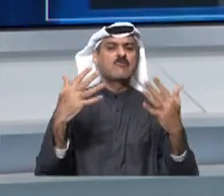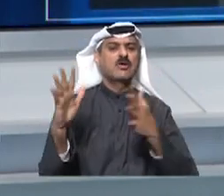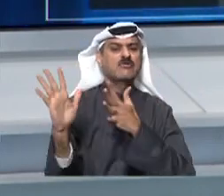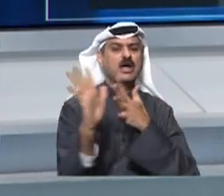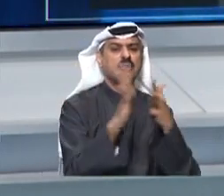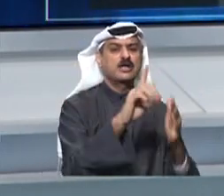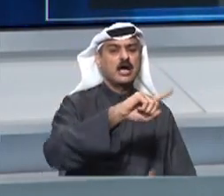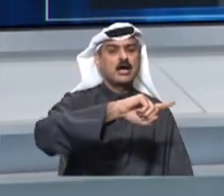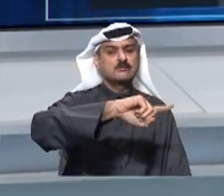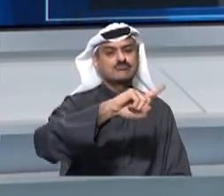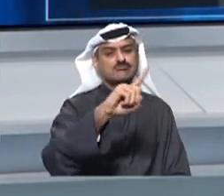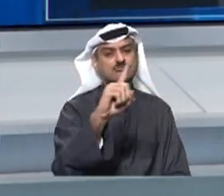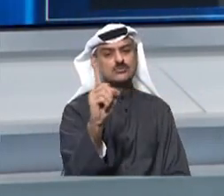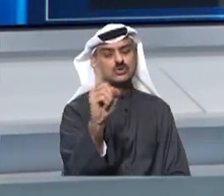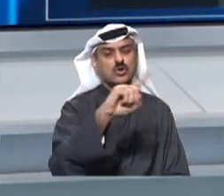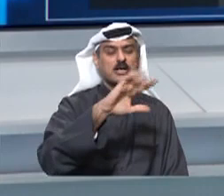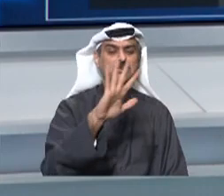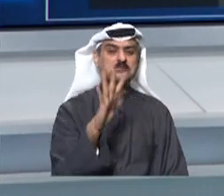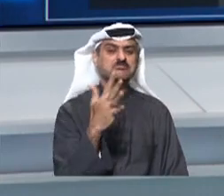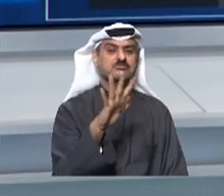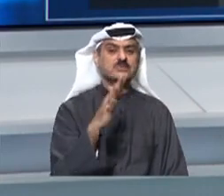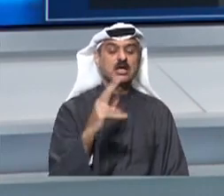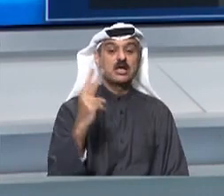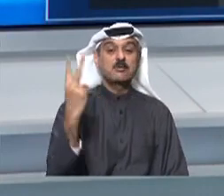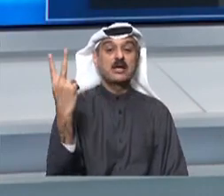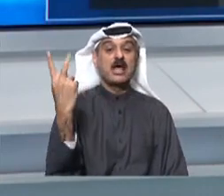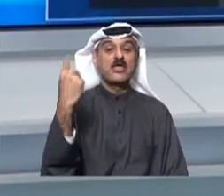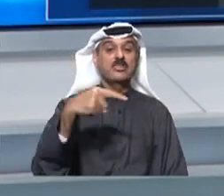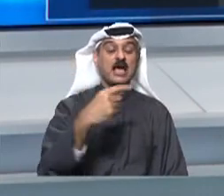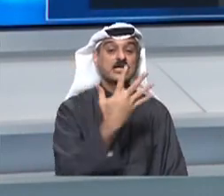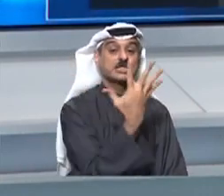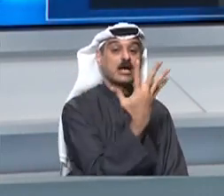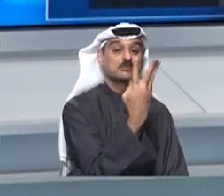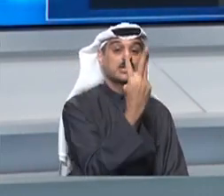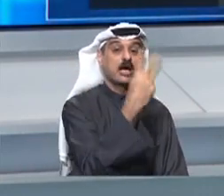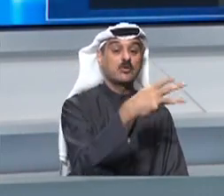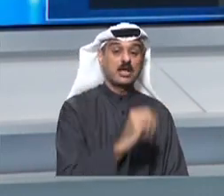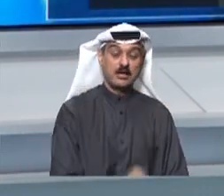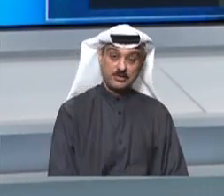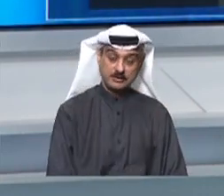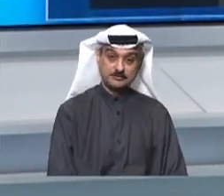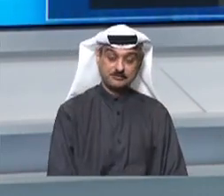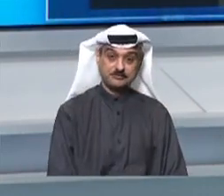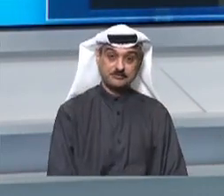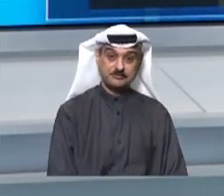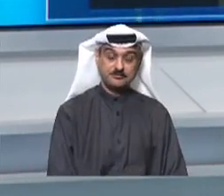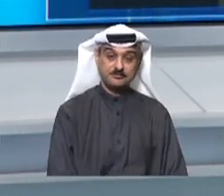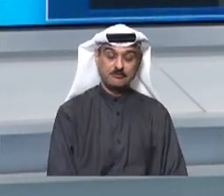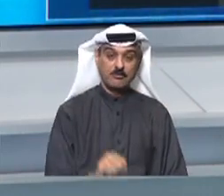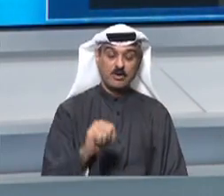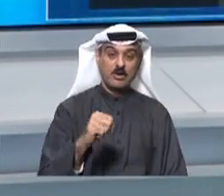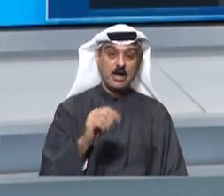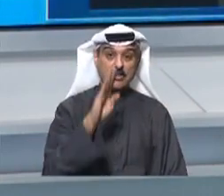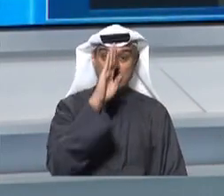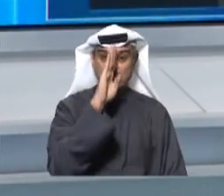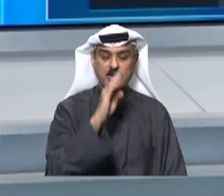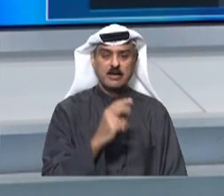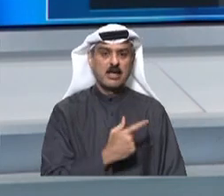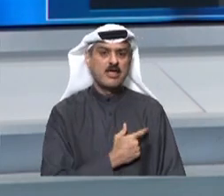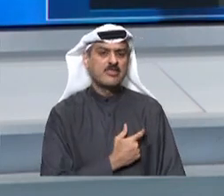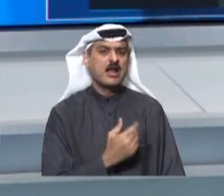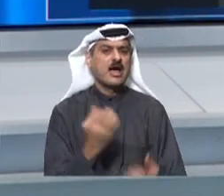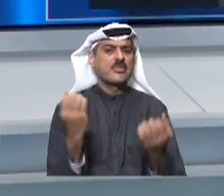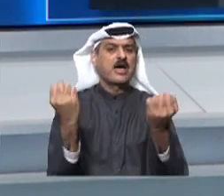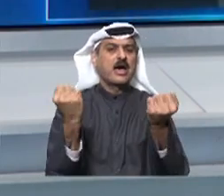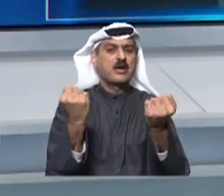بشكل عام، وقد تتفاوت سرعتها ما بين 12 إلى 35 في يوم الأثنين، أما في يوم الثلاثة والأربعاء ما بين 8